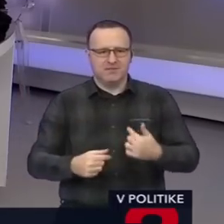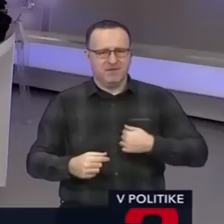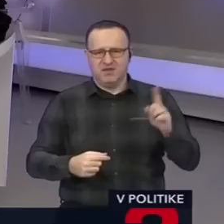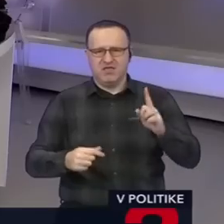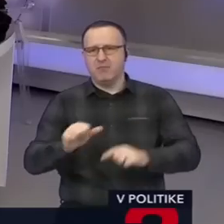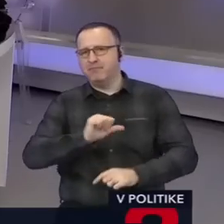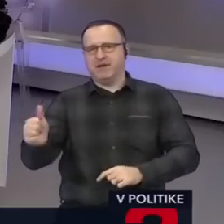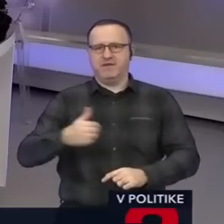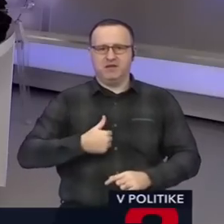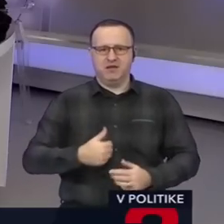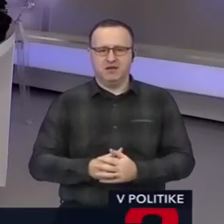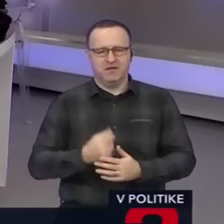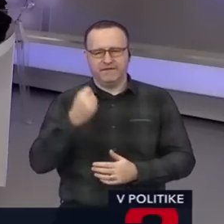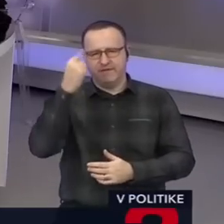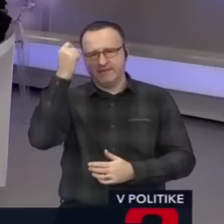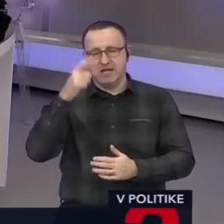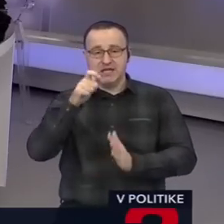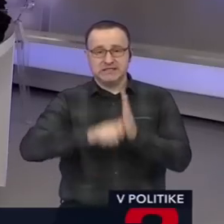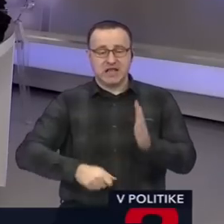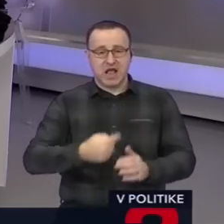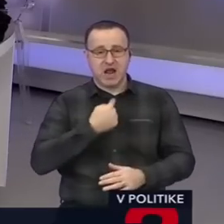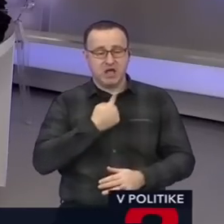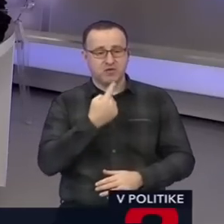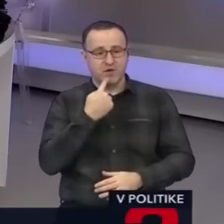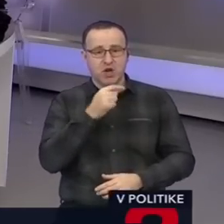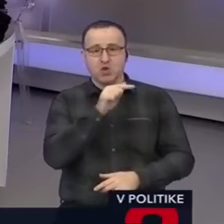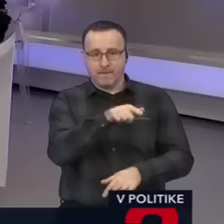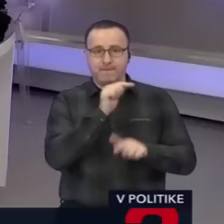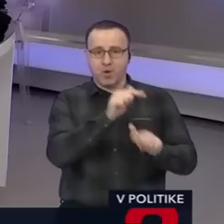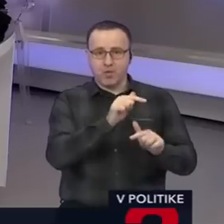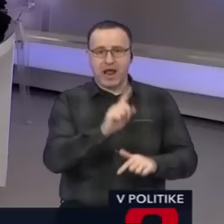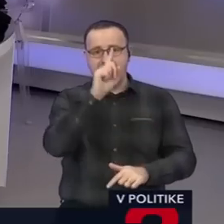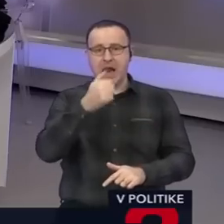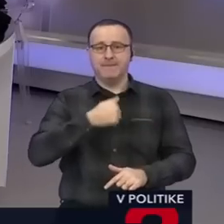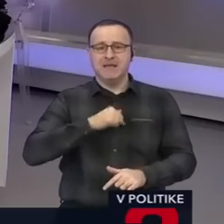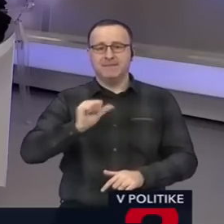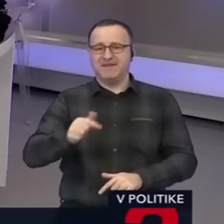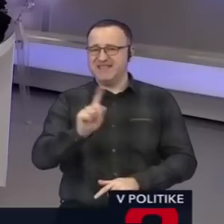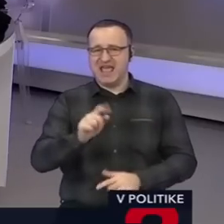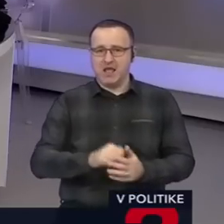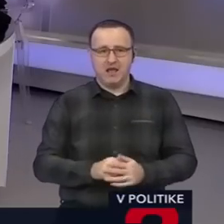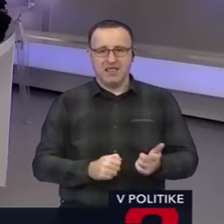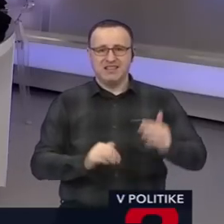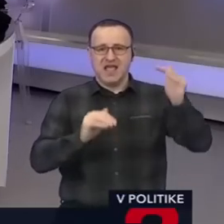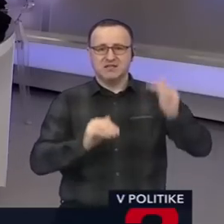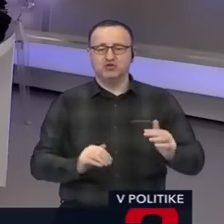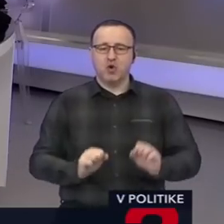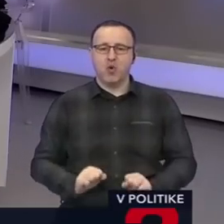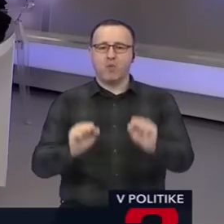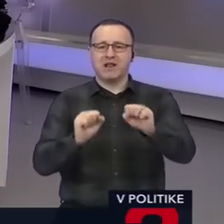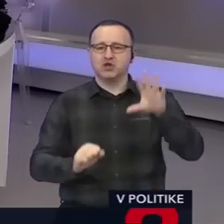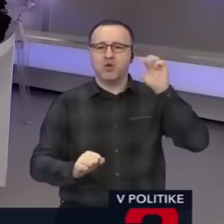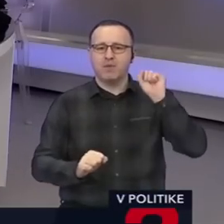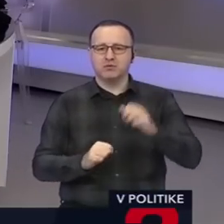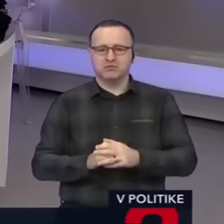to celé jednoducho výmysel. Čiže ak hlas hovorí, že oni to podporujú, ak nebudeme prví, tak prví nie sme. Ak to nezniží obrannú schopnosť Slovenskej republiky, no nezniží,